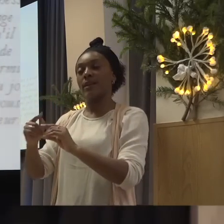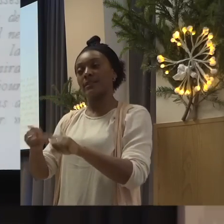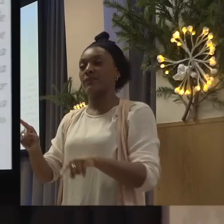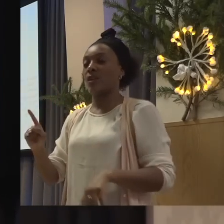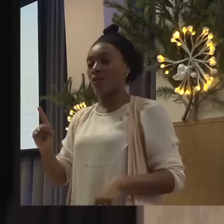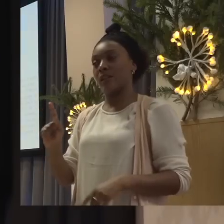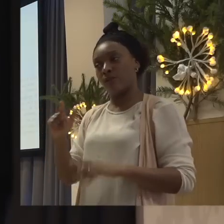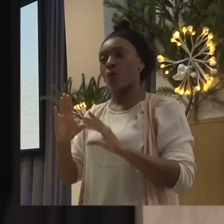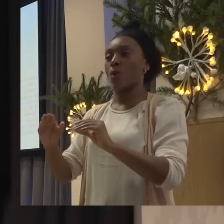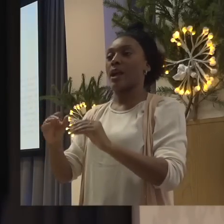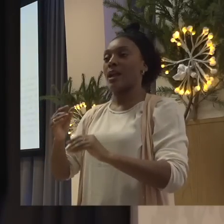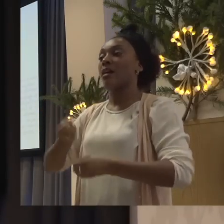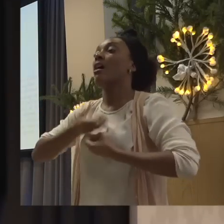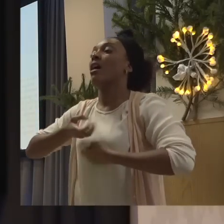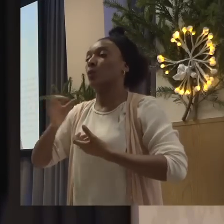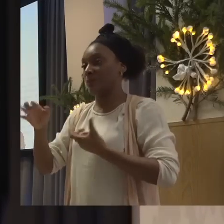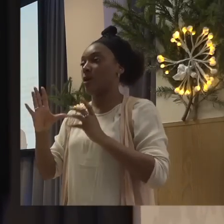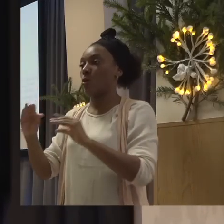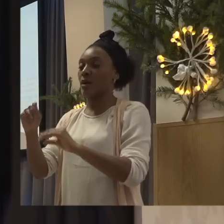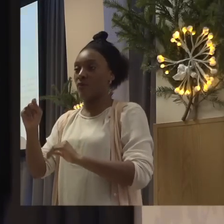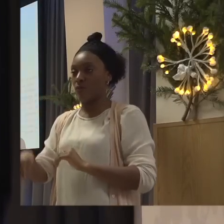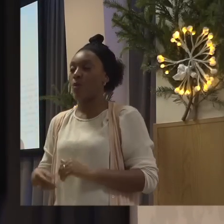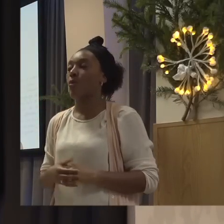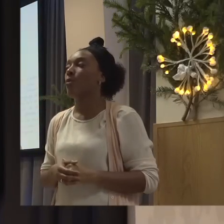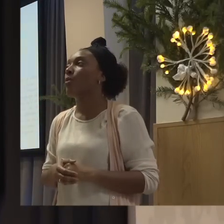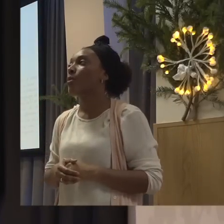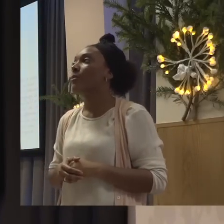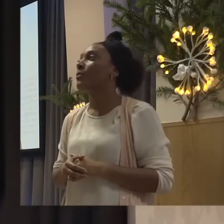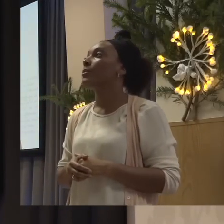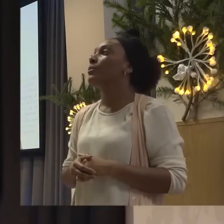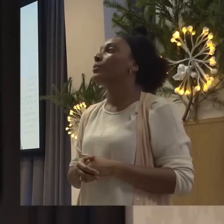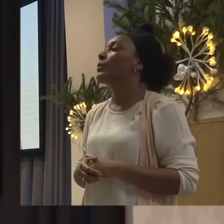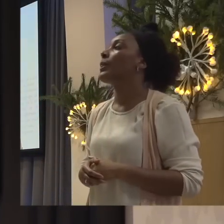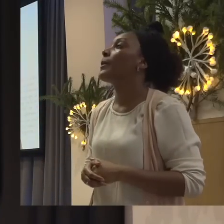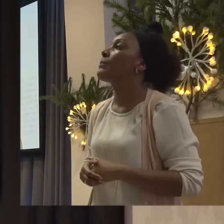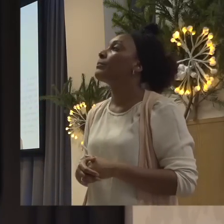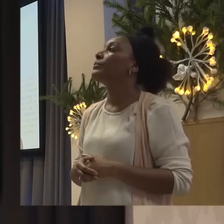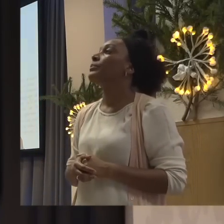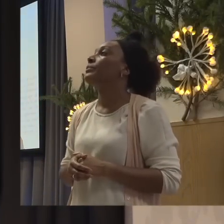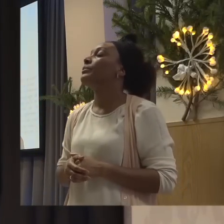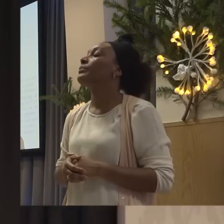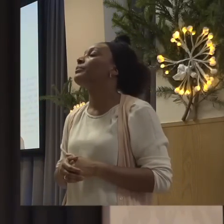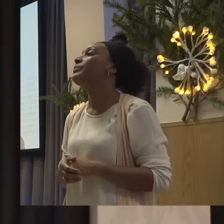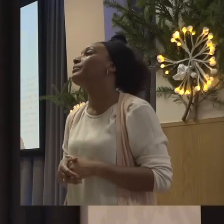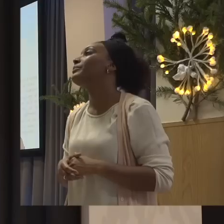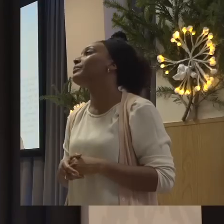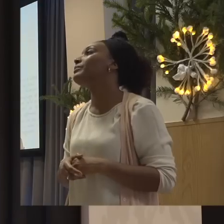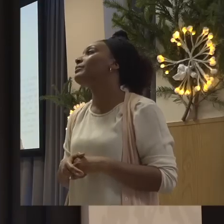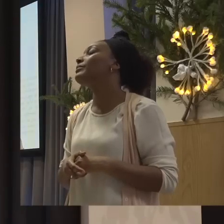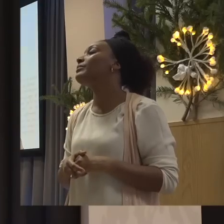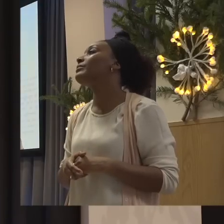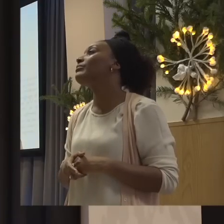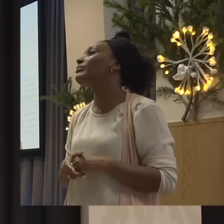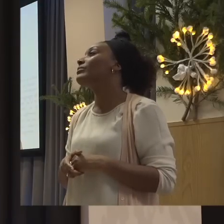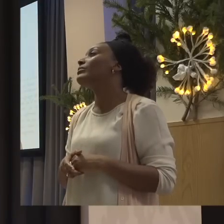dire, les témoignages de Christ ayant été solidement établis parmi vous, et Paul de dire,